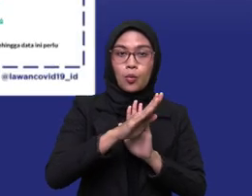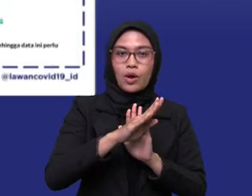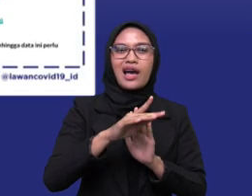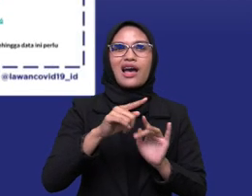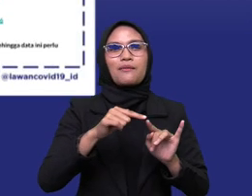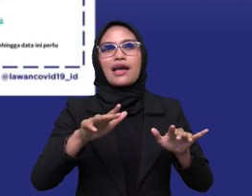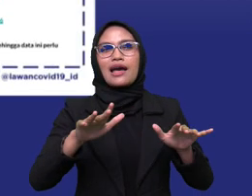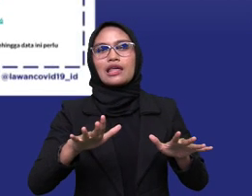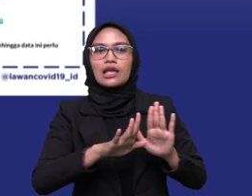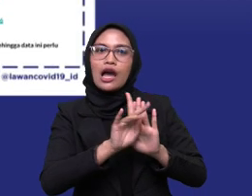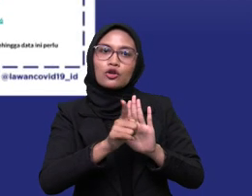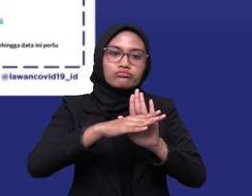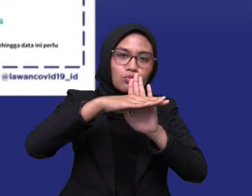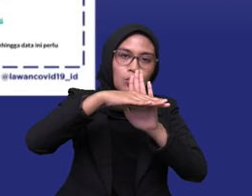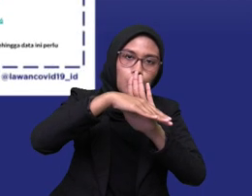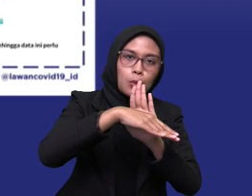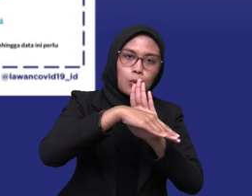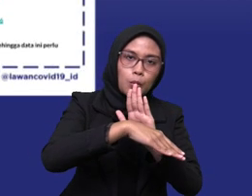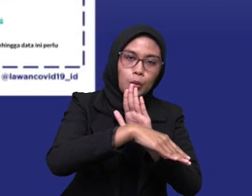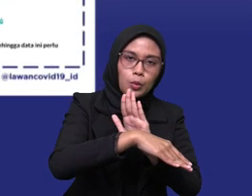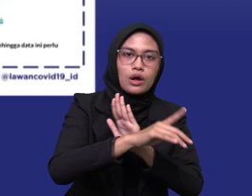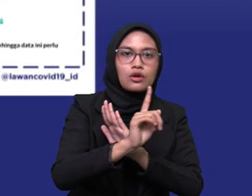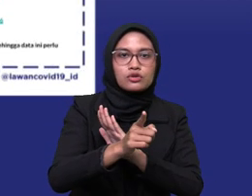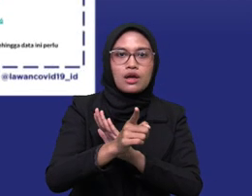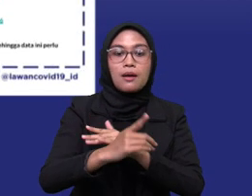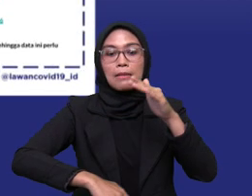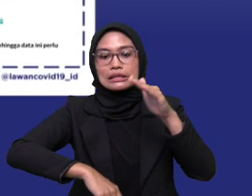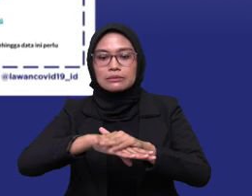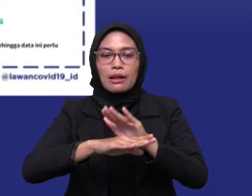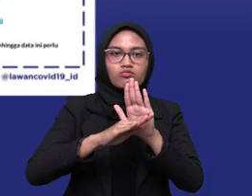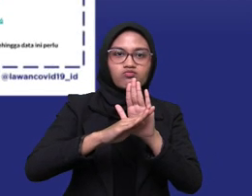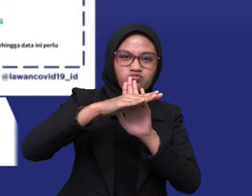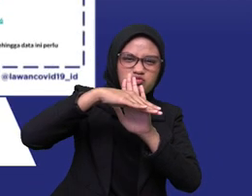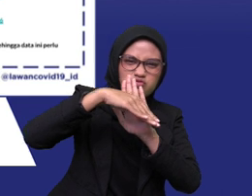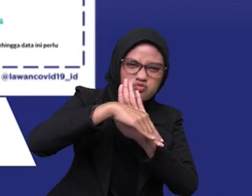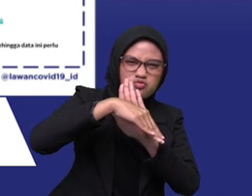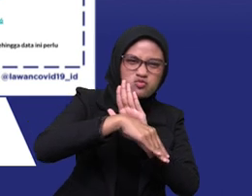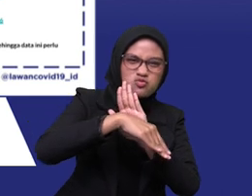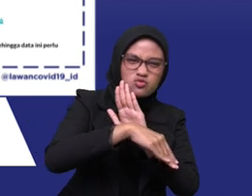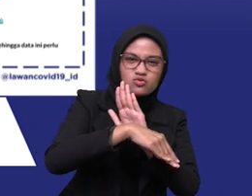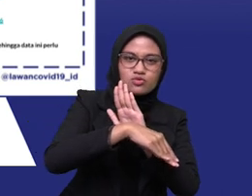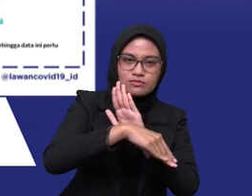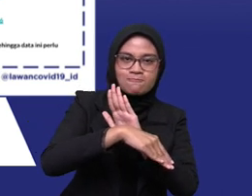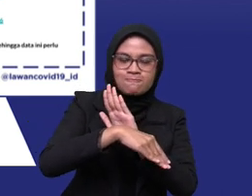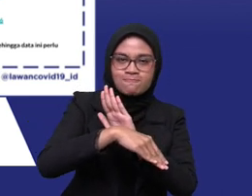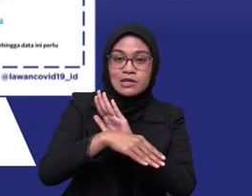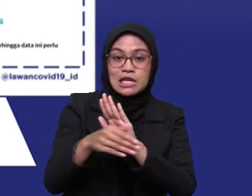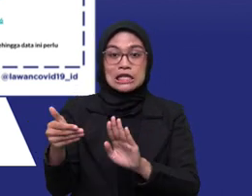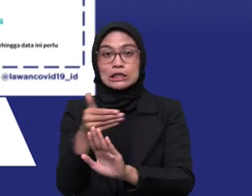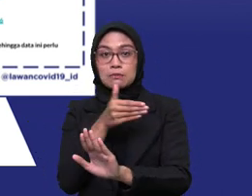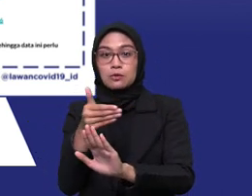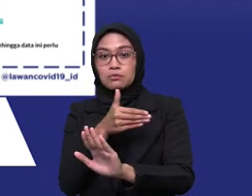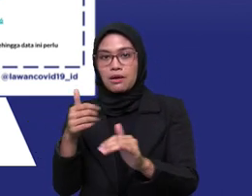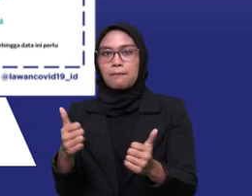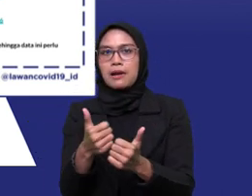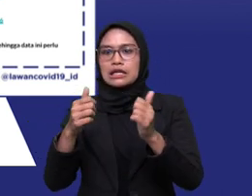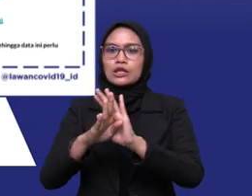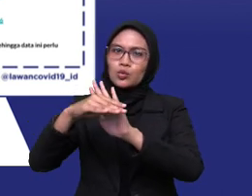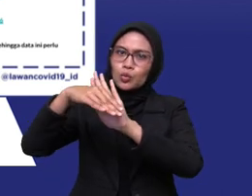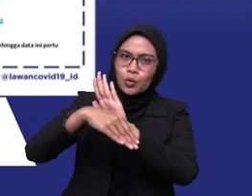upayakan bersama-sama untuk menekan semaksimal mungkin mengingat kita telah berhasil mempertahankan penurunan kasus